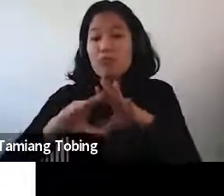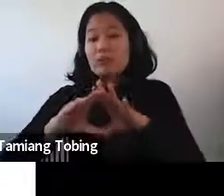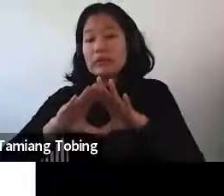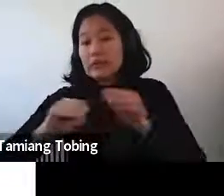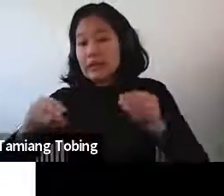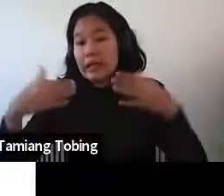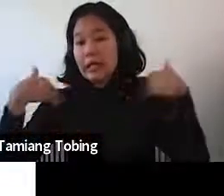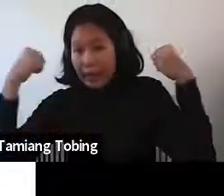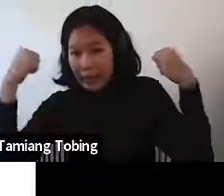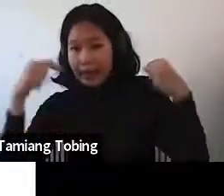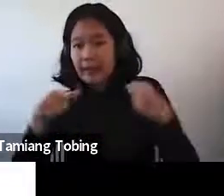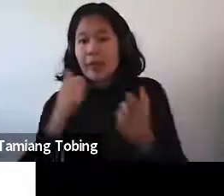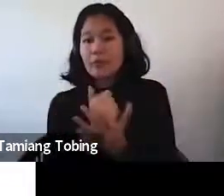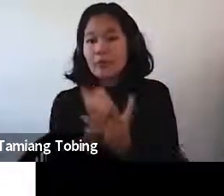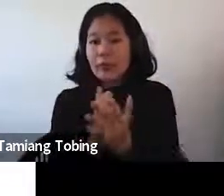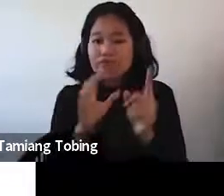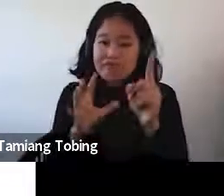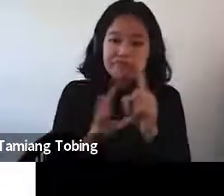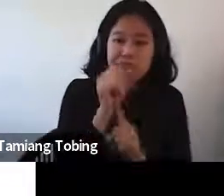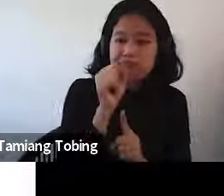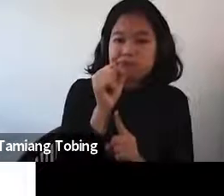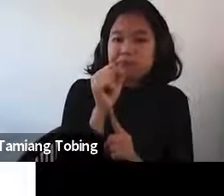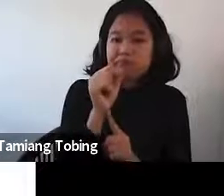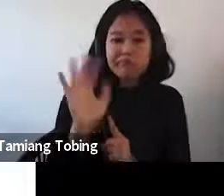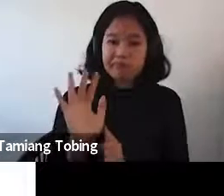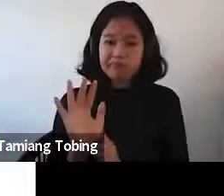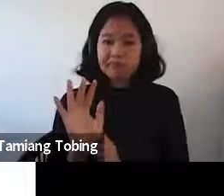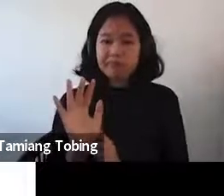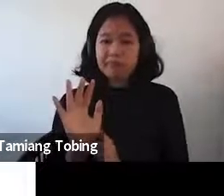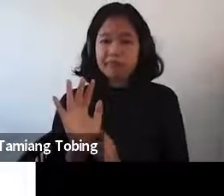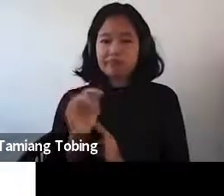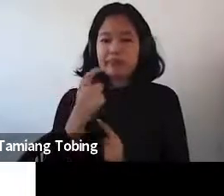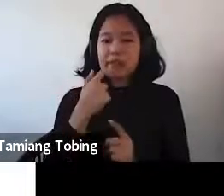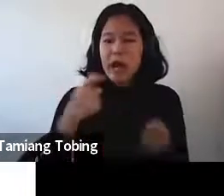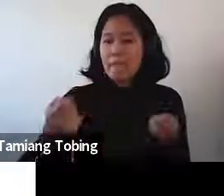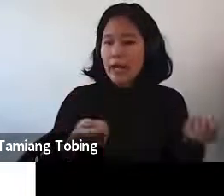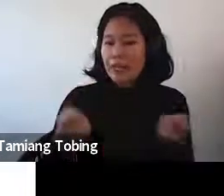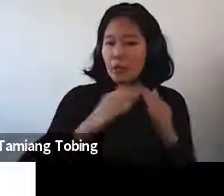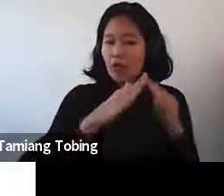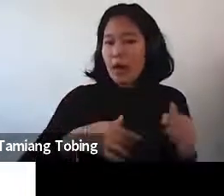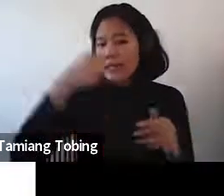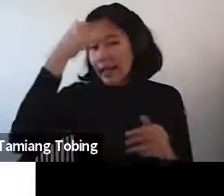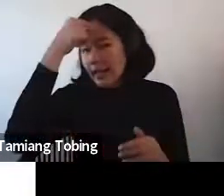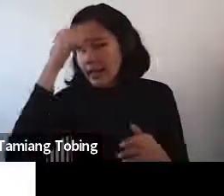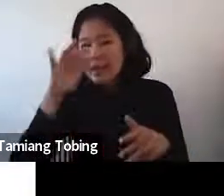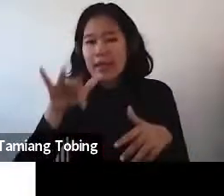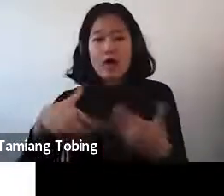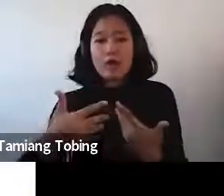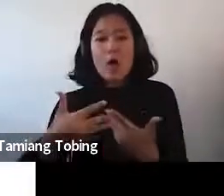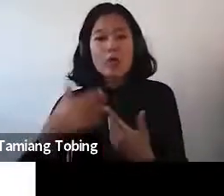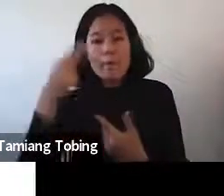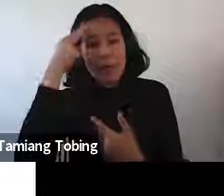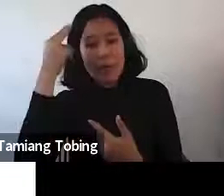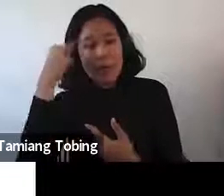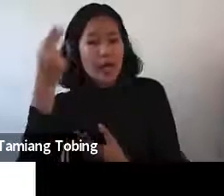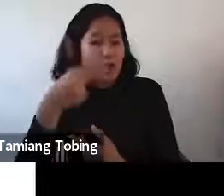kesehatan itu tidak sampai ya, tidak sampai ke manajemen rumah sakit maupun ke pemerintah Indonesia